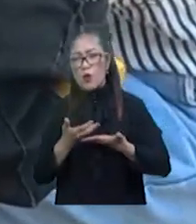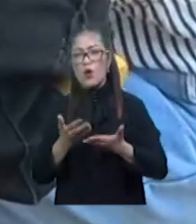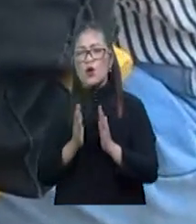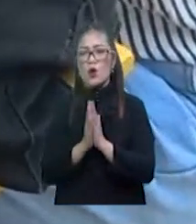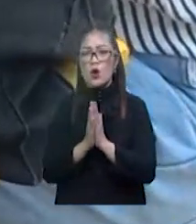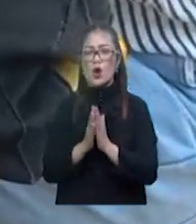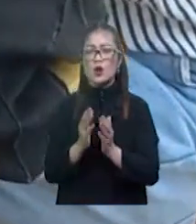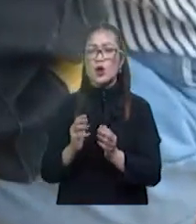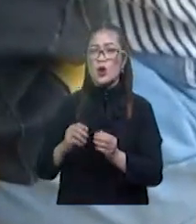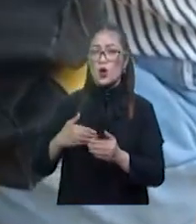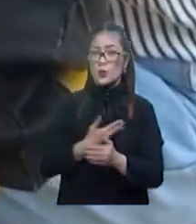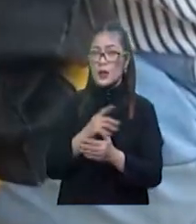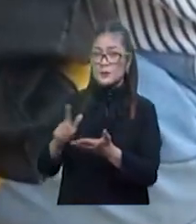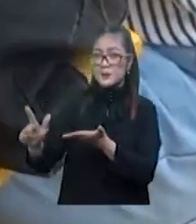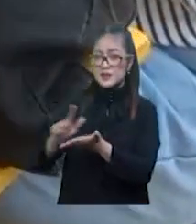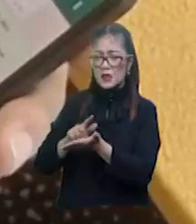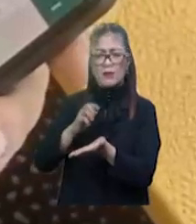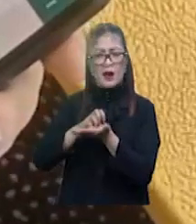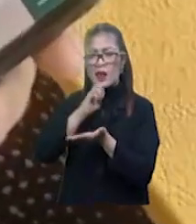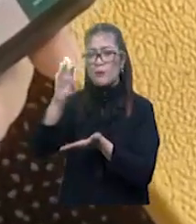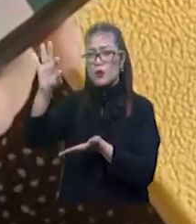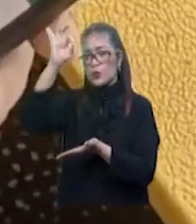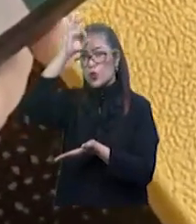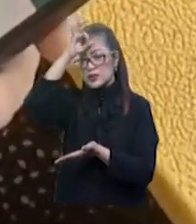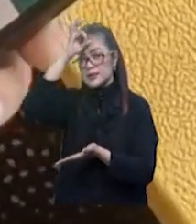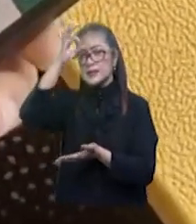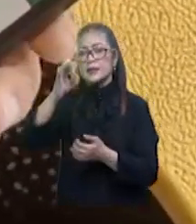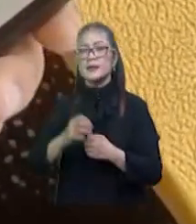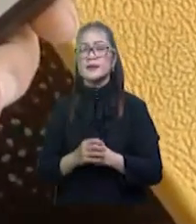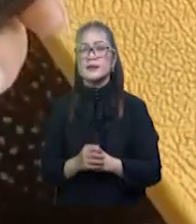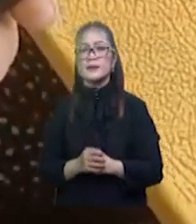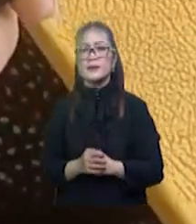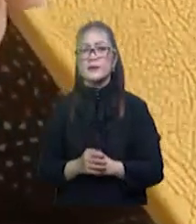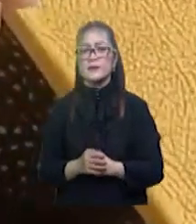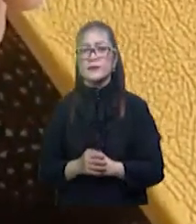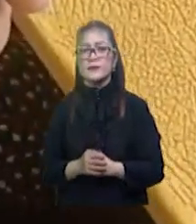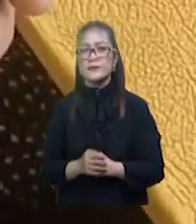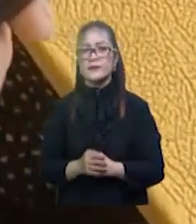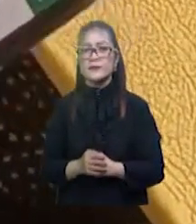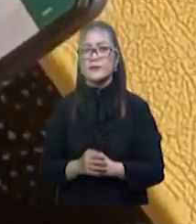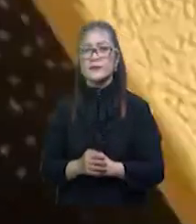untuk melapor pada pihak kepolisian. Dari Bogor, Jawa Barat, Wildan Hidayat, iNews melaporkan.